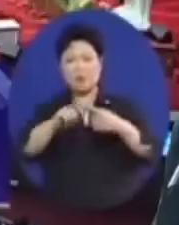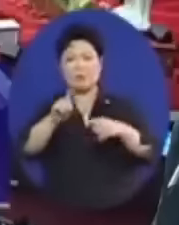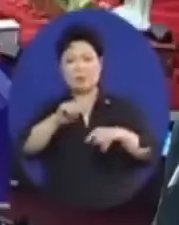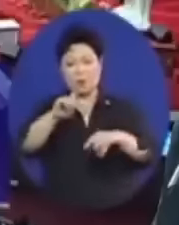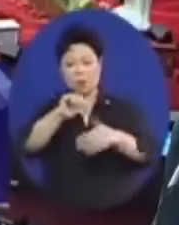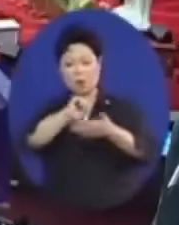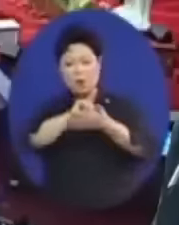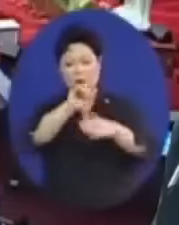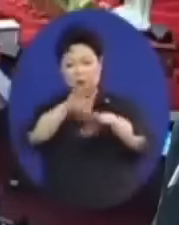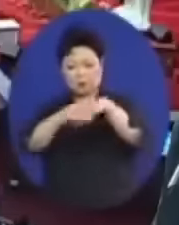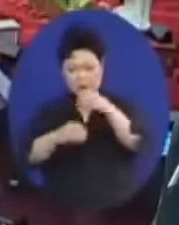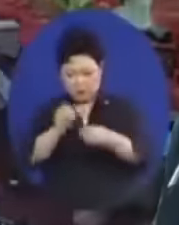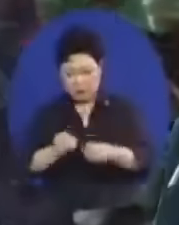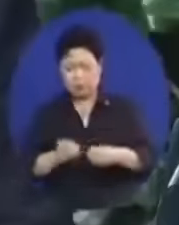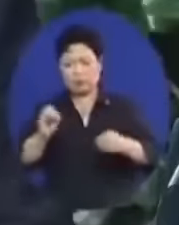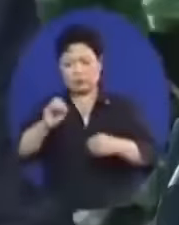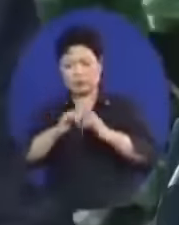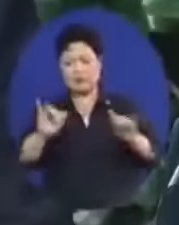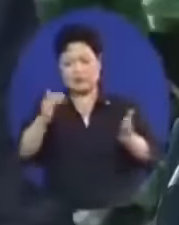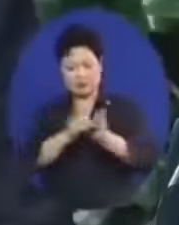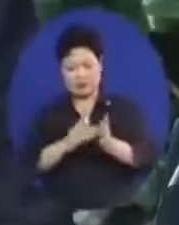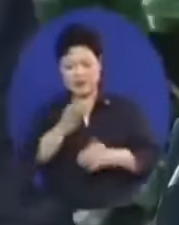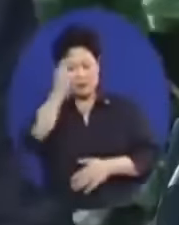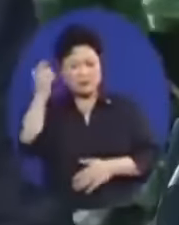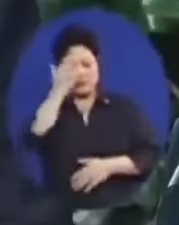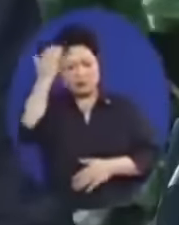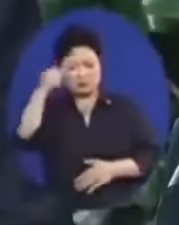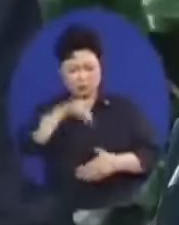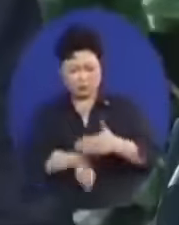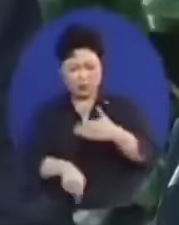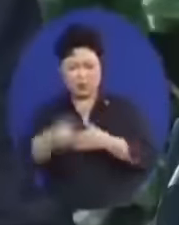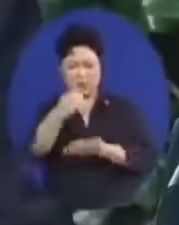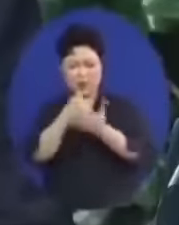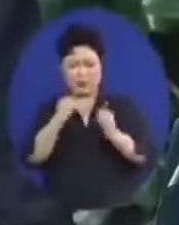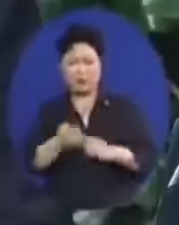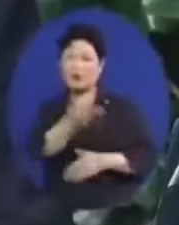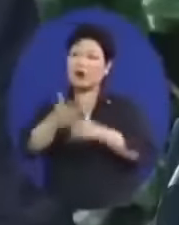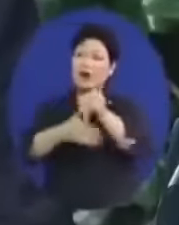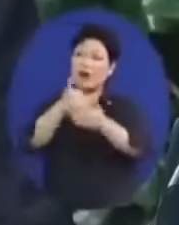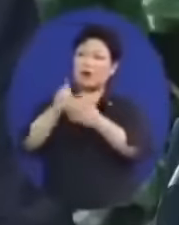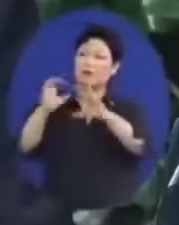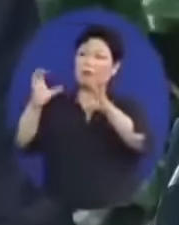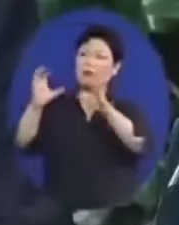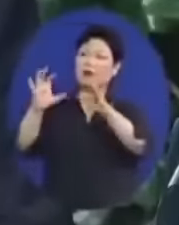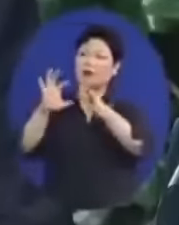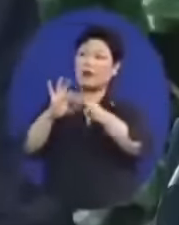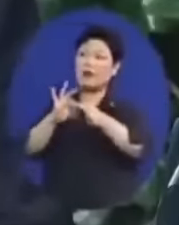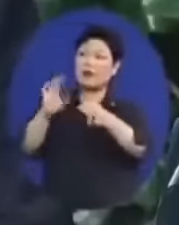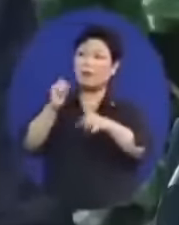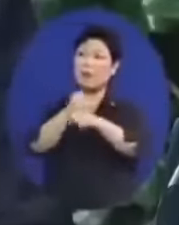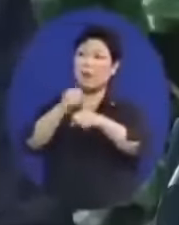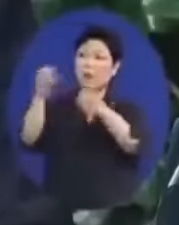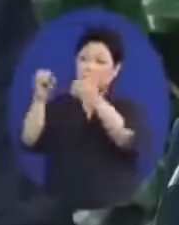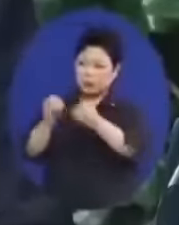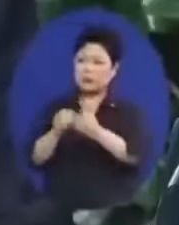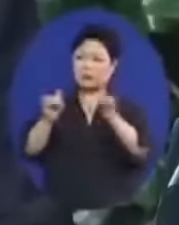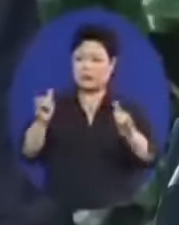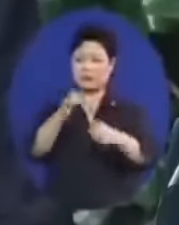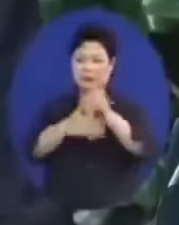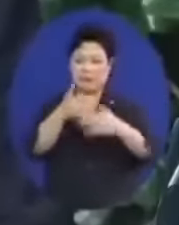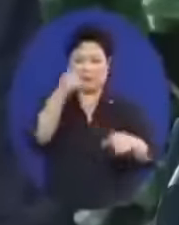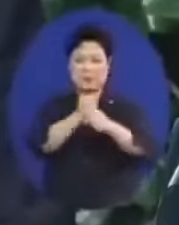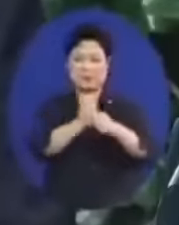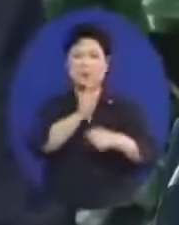하려 하십니다. 성령께서 우리 마음속에 오셔서 너는 하늘나라의 상속자다. 하나님 아버지가 지은 이